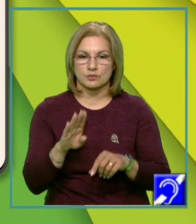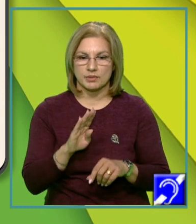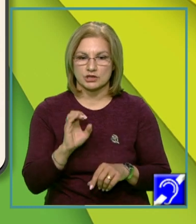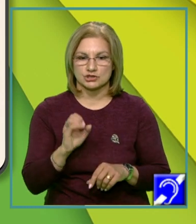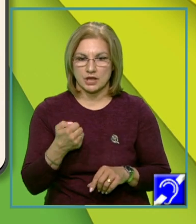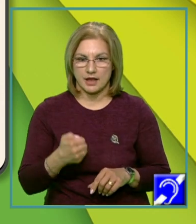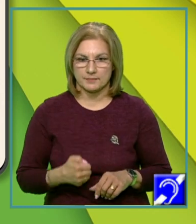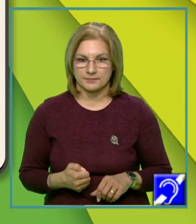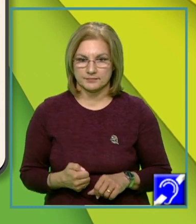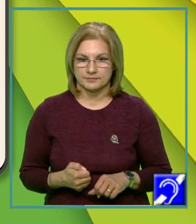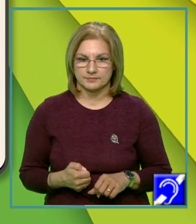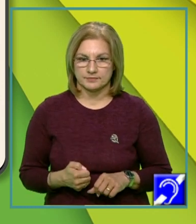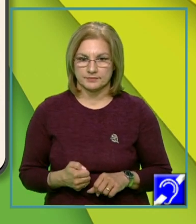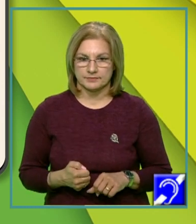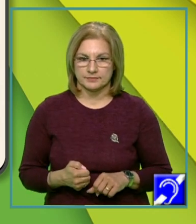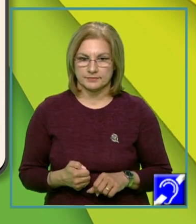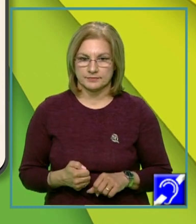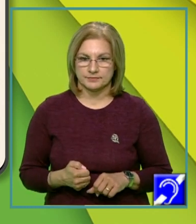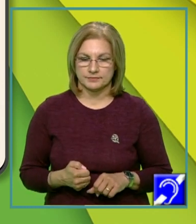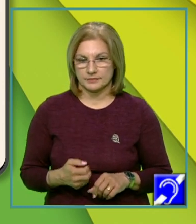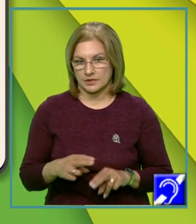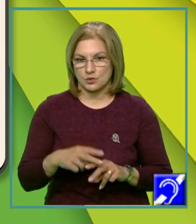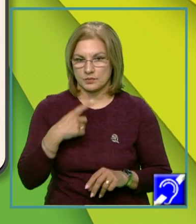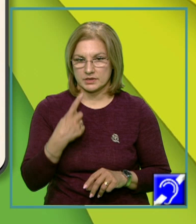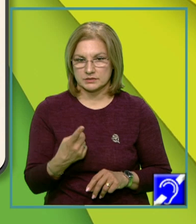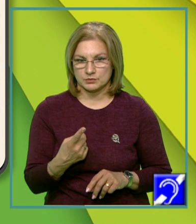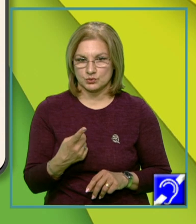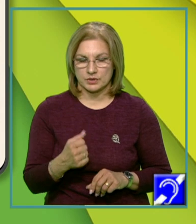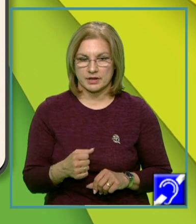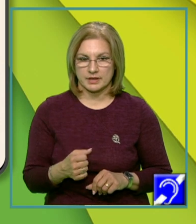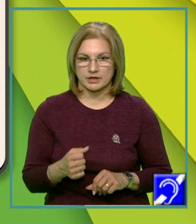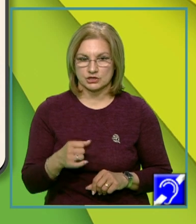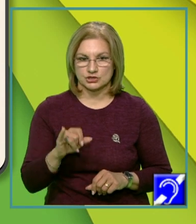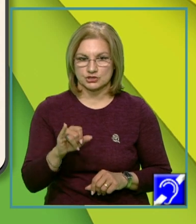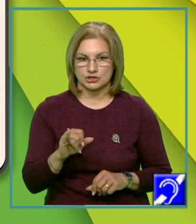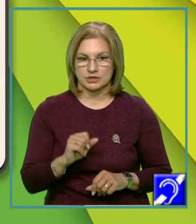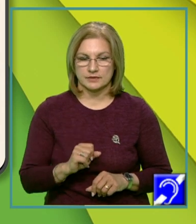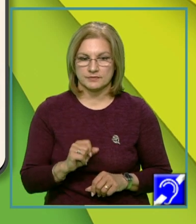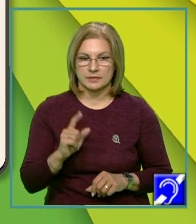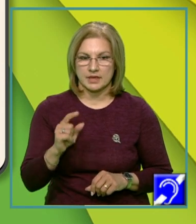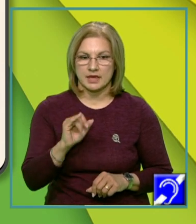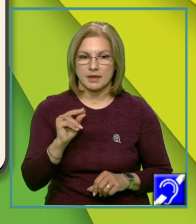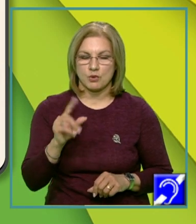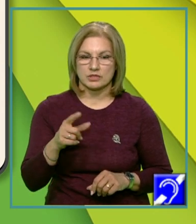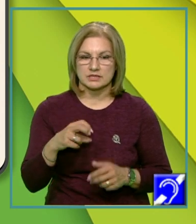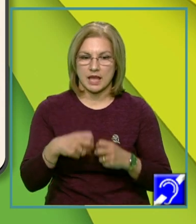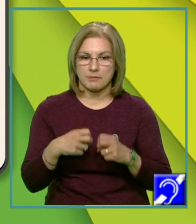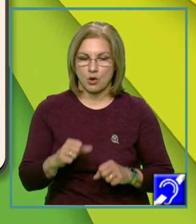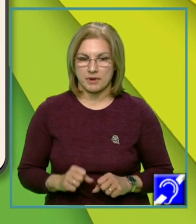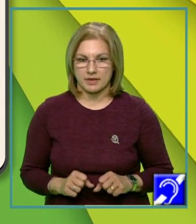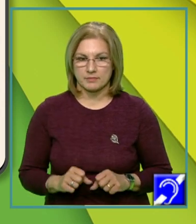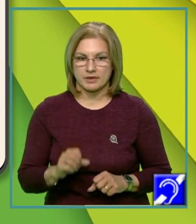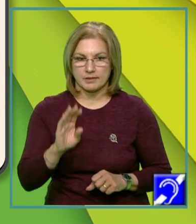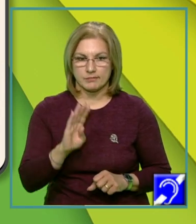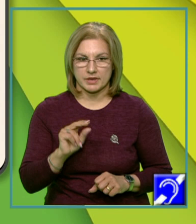a așa cum ne spune și ipoteza probleme Da deci b